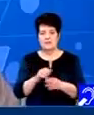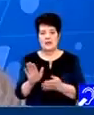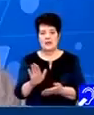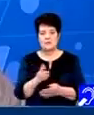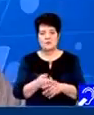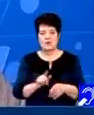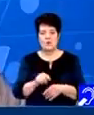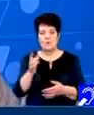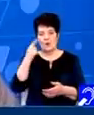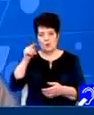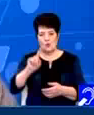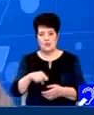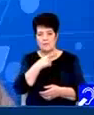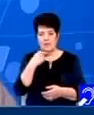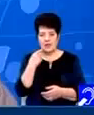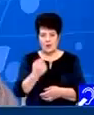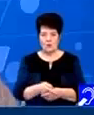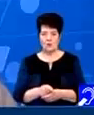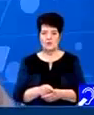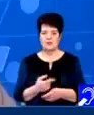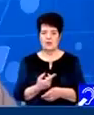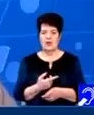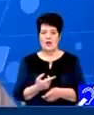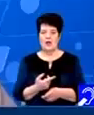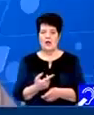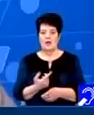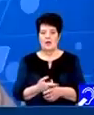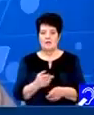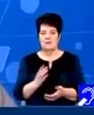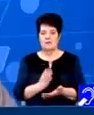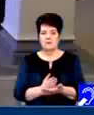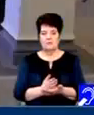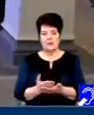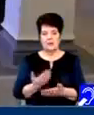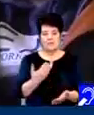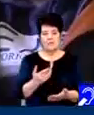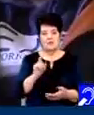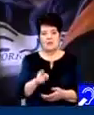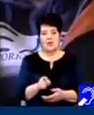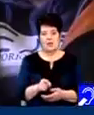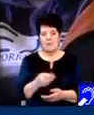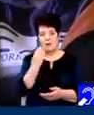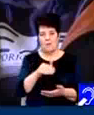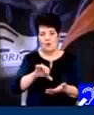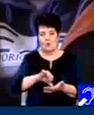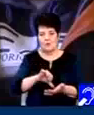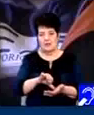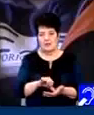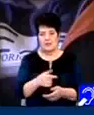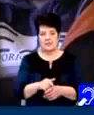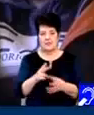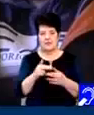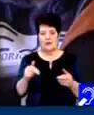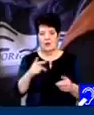noi pe ruși, pentru că am coexistat alături de ei atâta amar de vreme. Cea mai bună prezență la urnele de peste hotarele